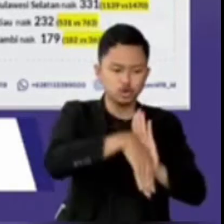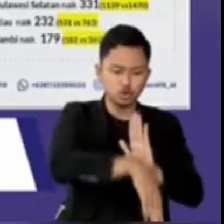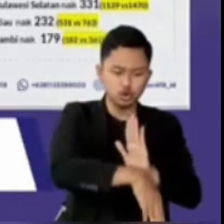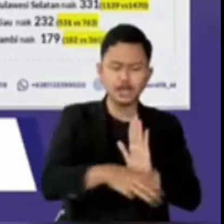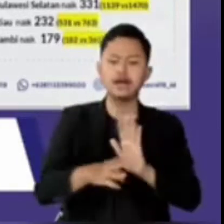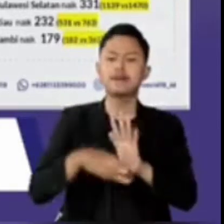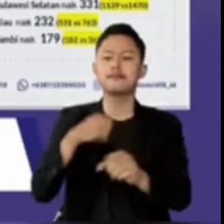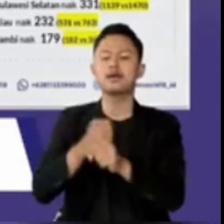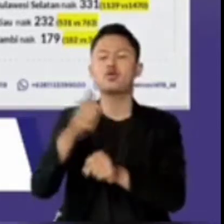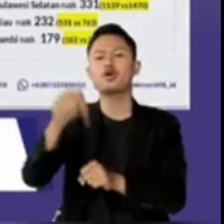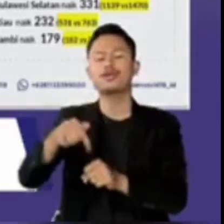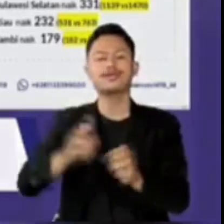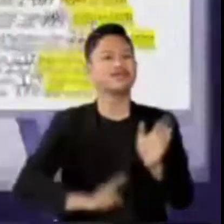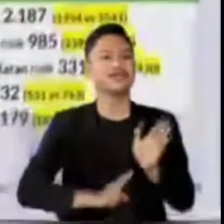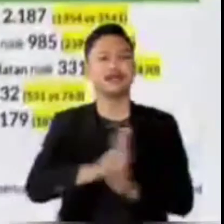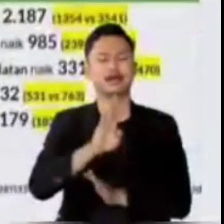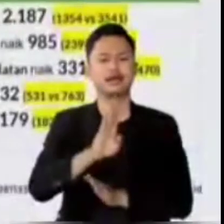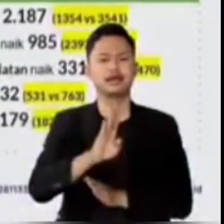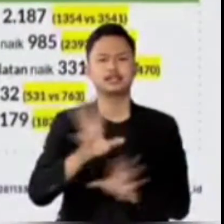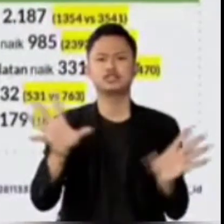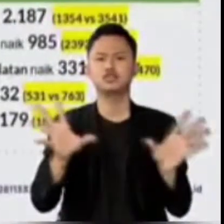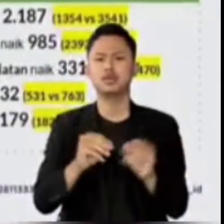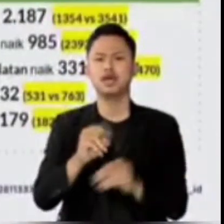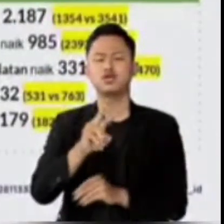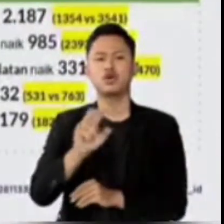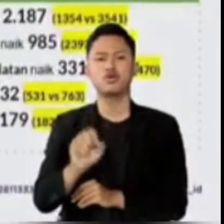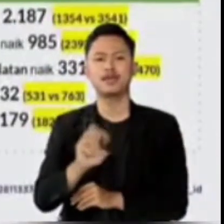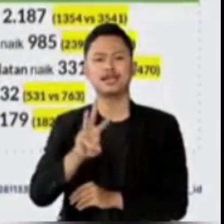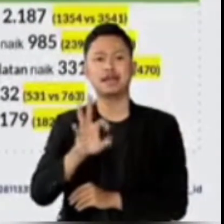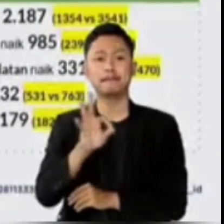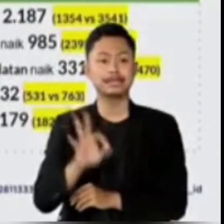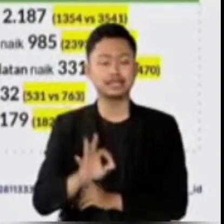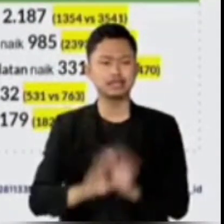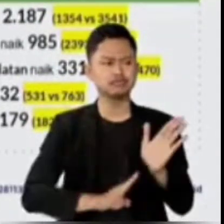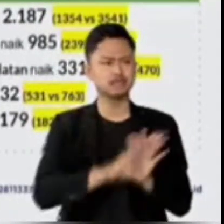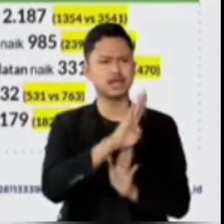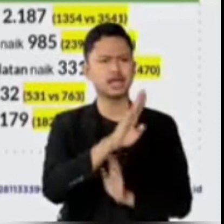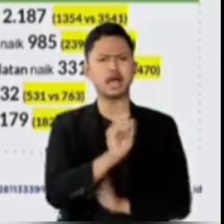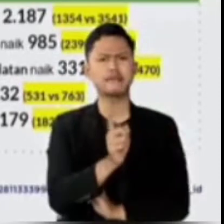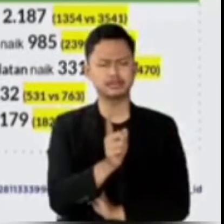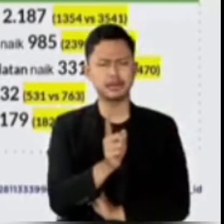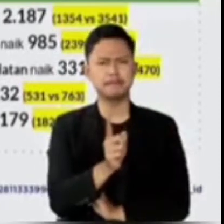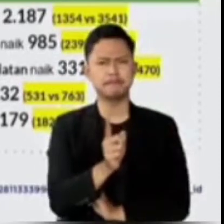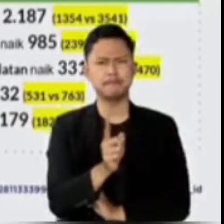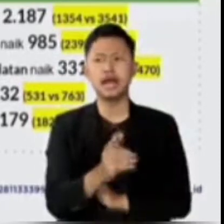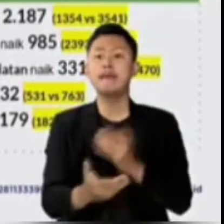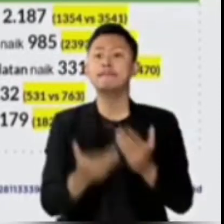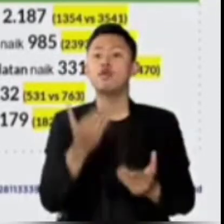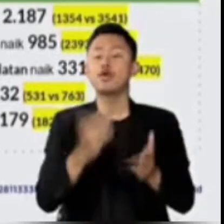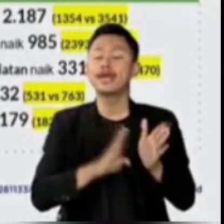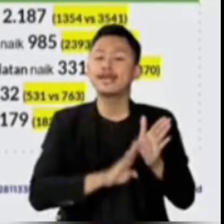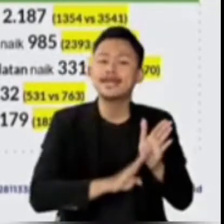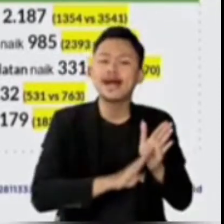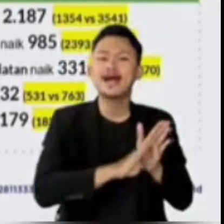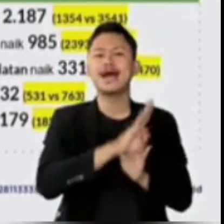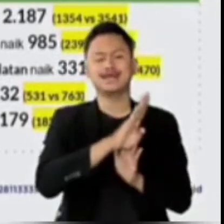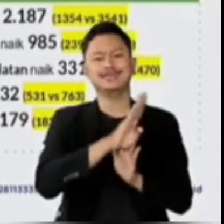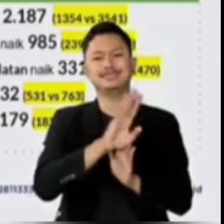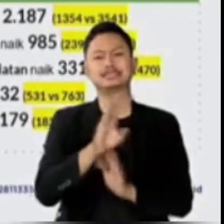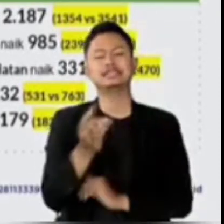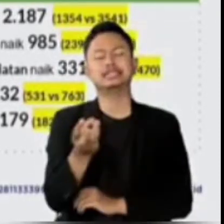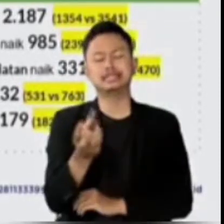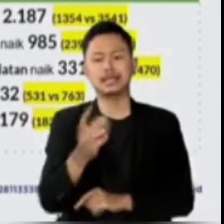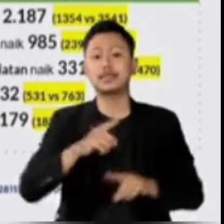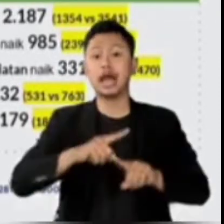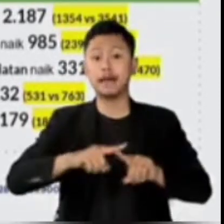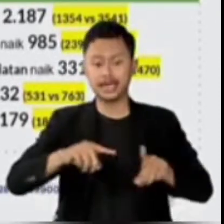penurunan. Kenaikan yang sebesar 2,3% ini, meskipun angkanya kecil, namun tetaplah